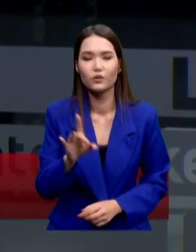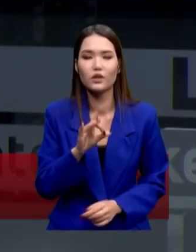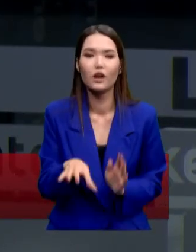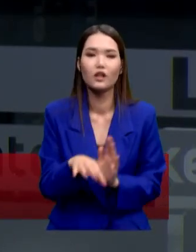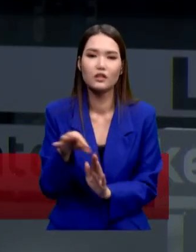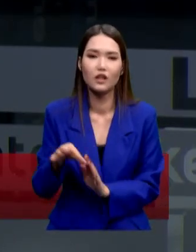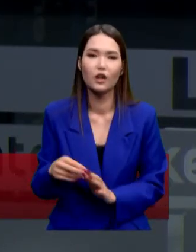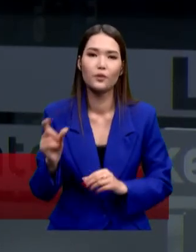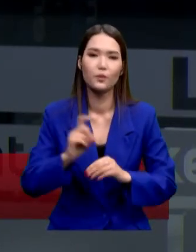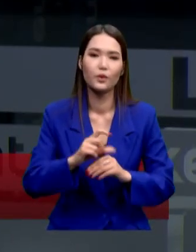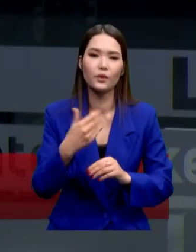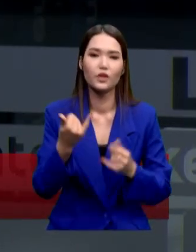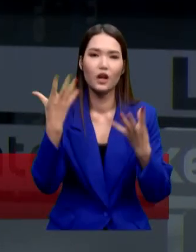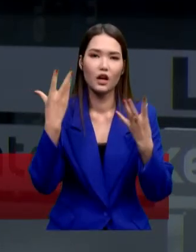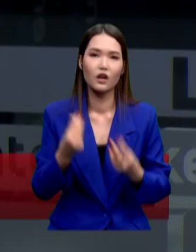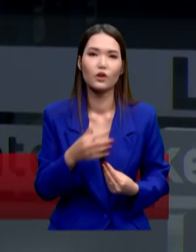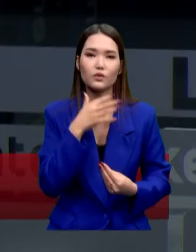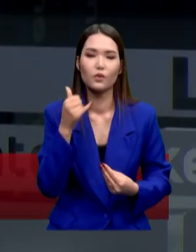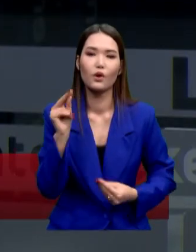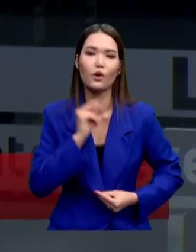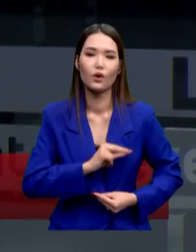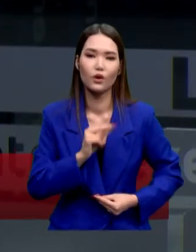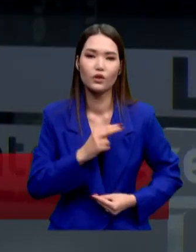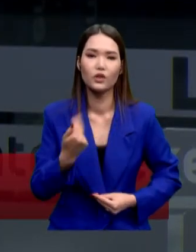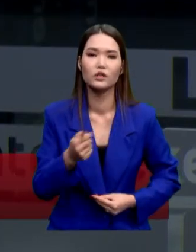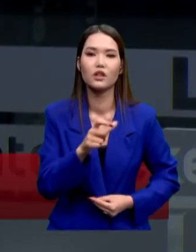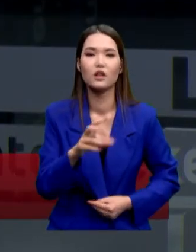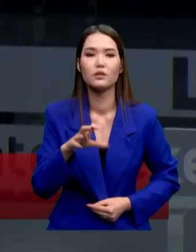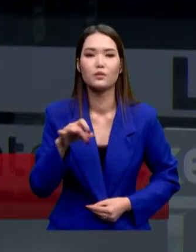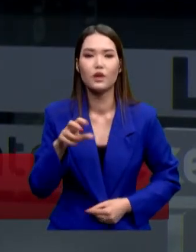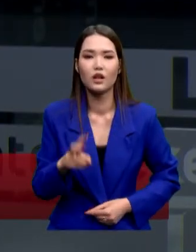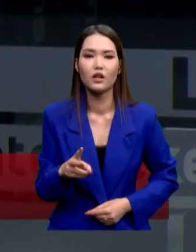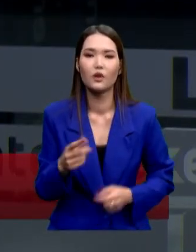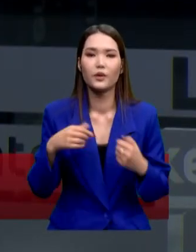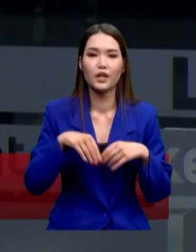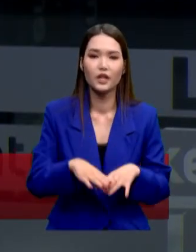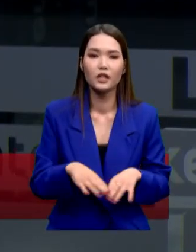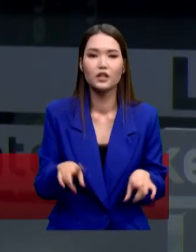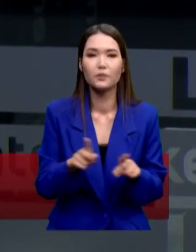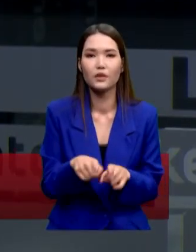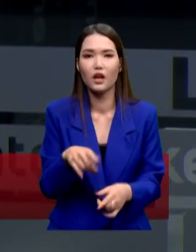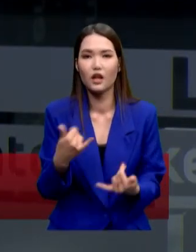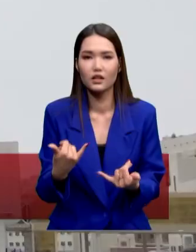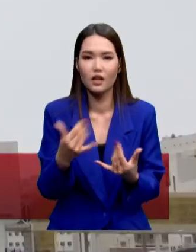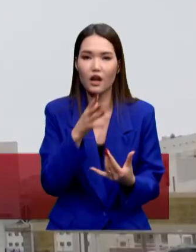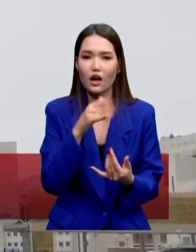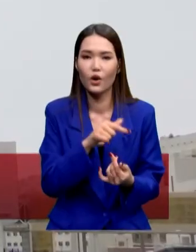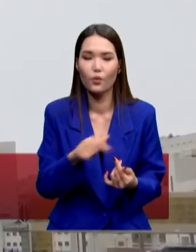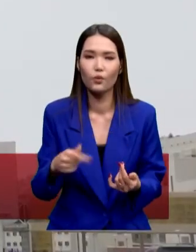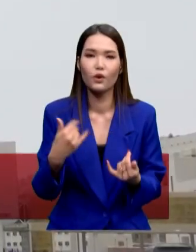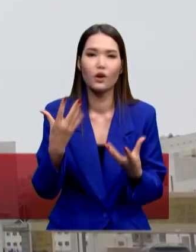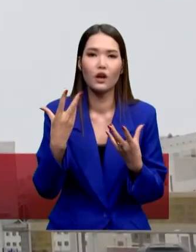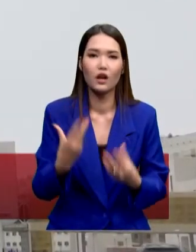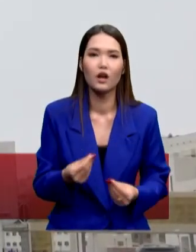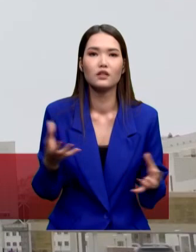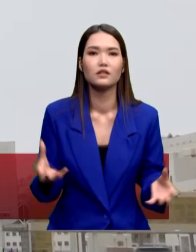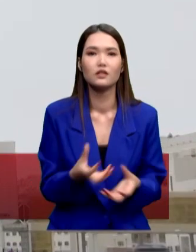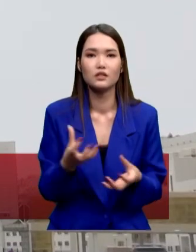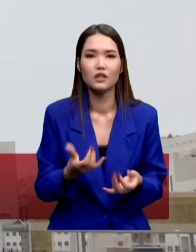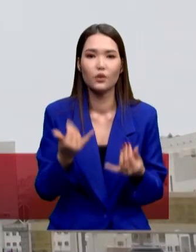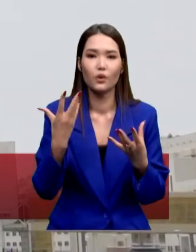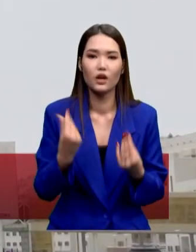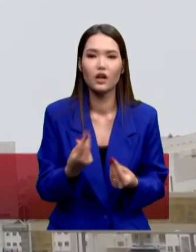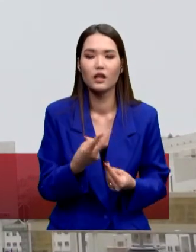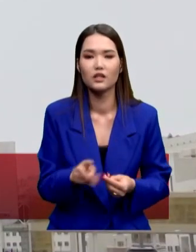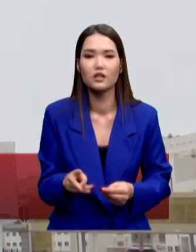алуан. Сөздерінше, қазіргі үкіметті басқарып отырған Әлихан Смайылов мықты есепші, бірақ дәл қазіргі сәтте бір теңгені сақтайтын емес,